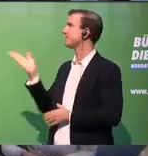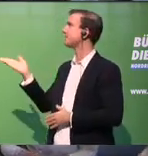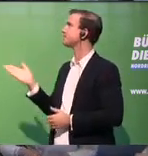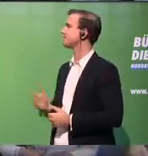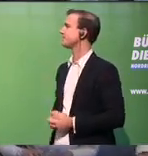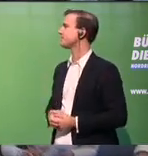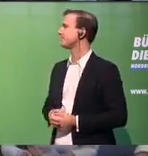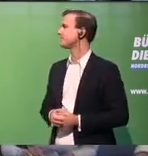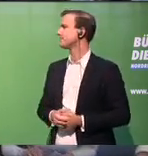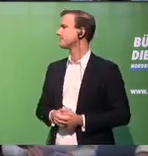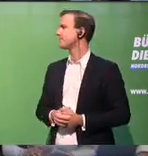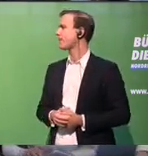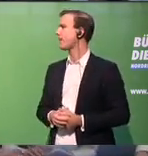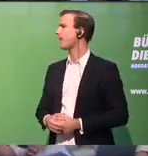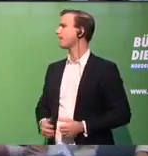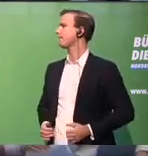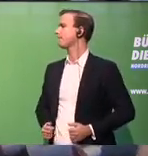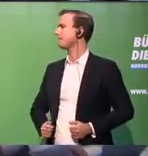Bitte schön.